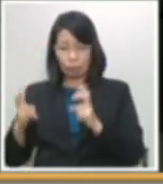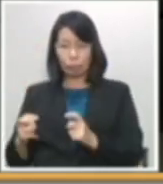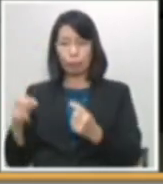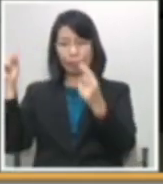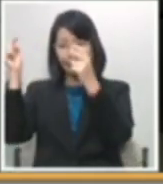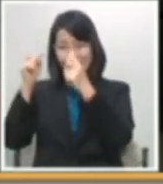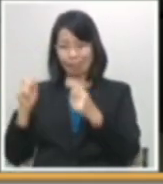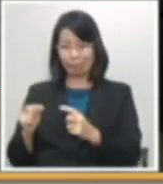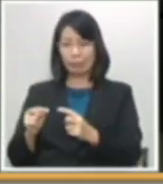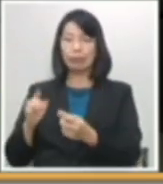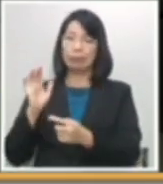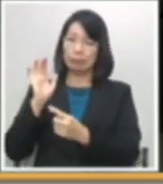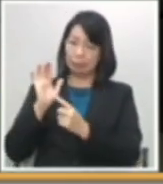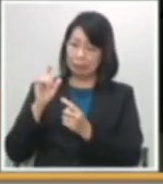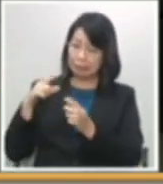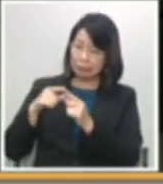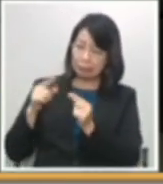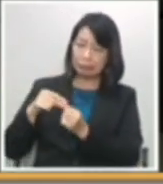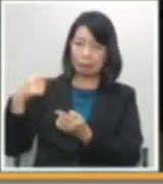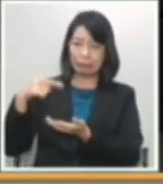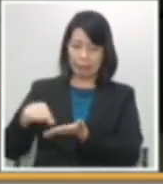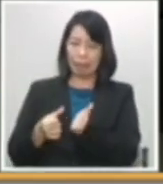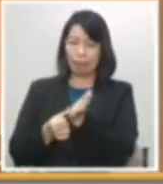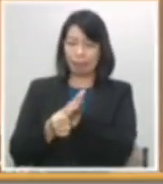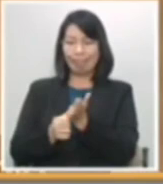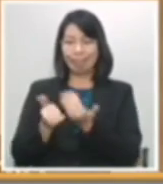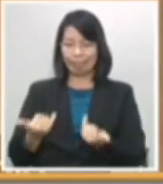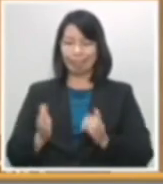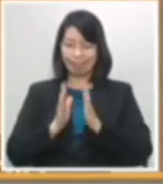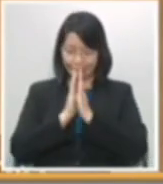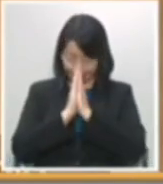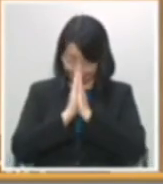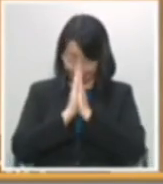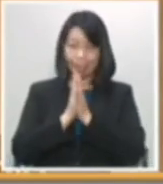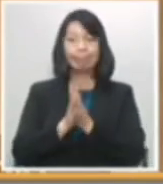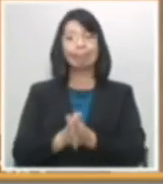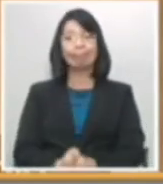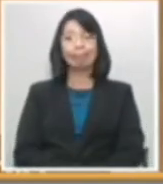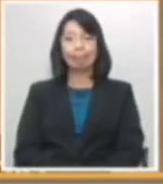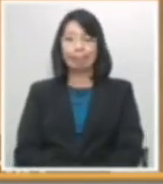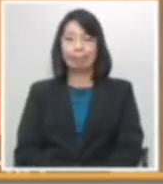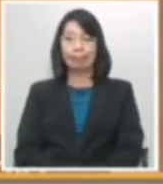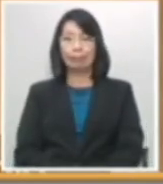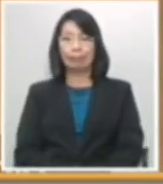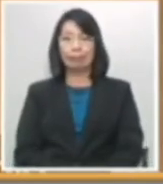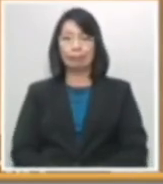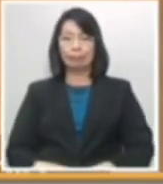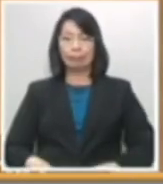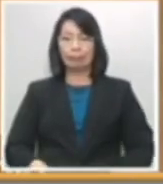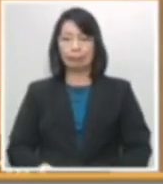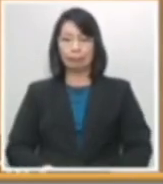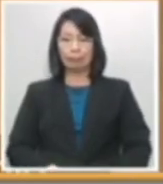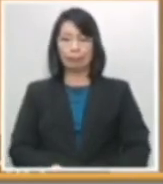ได้ในสิ่งที่ต้องแก้ไขขอขอบพระคุณครับ ครับสมาชิกอีก5